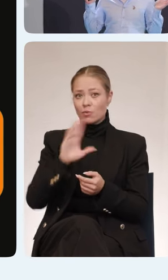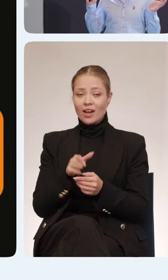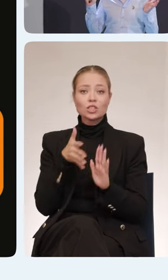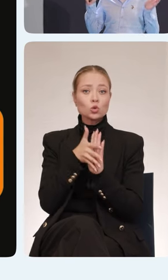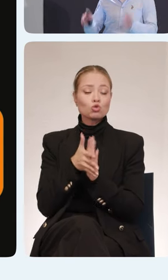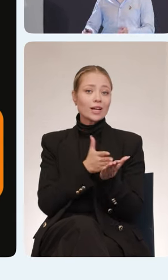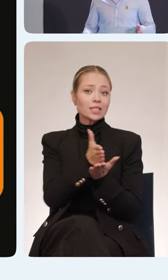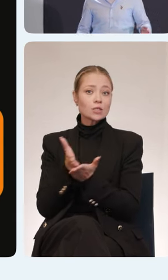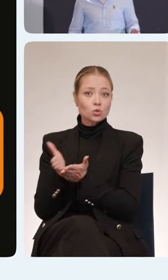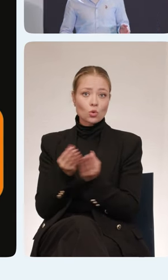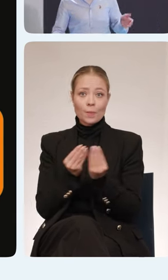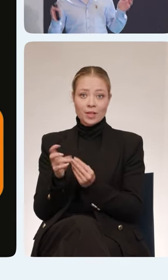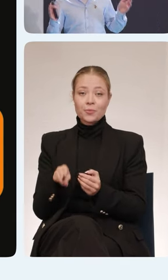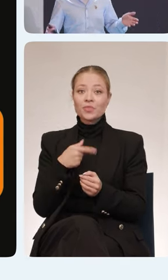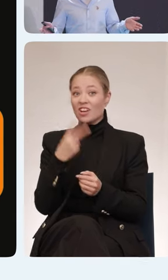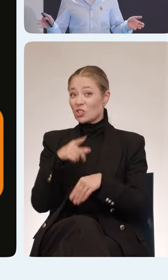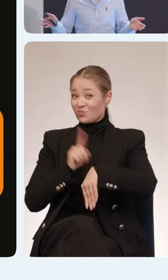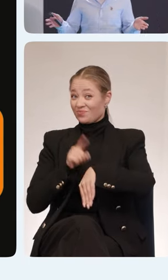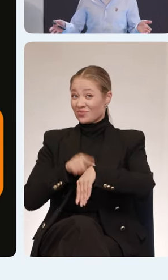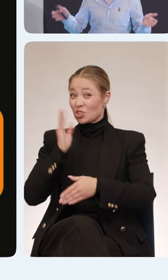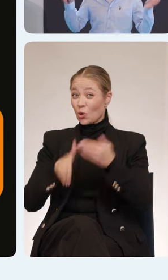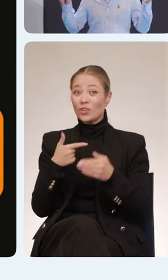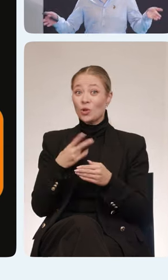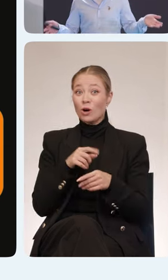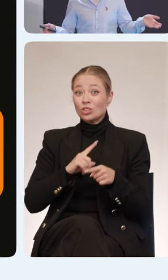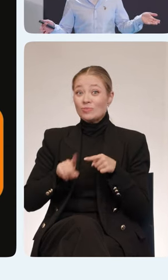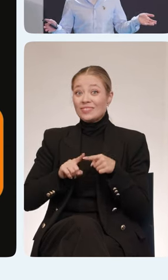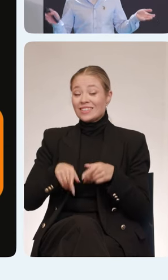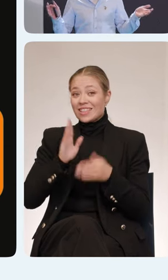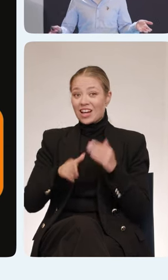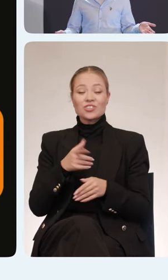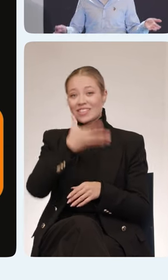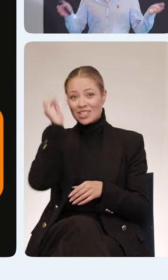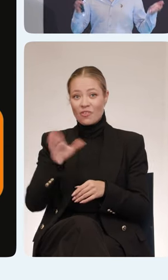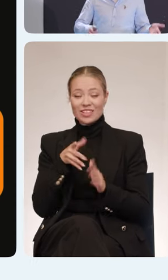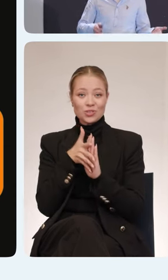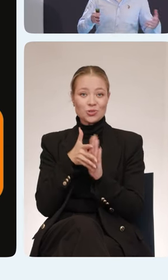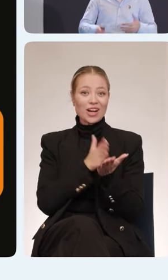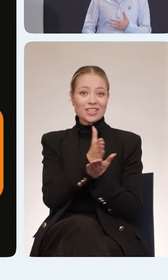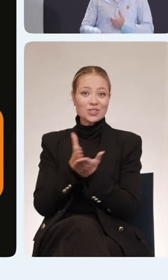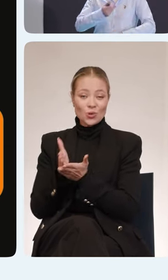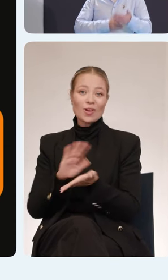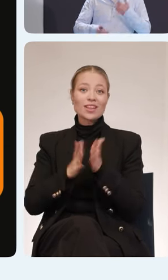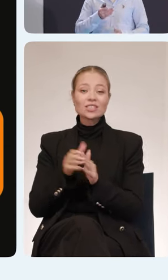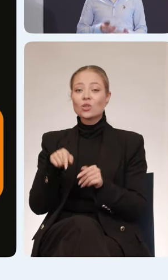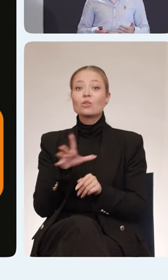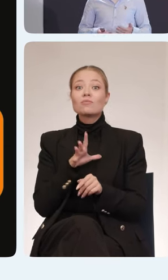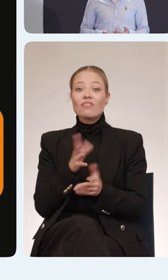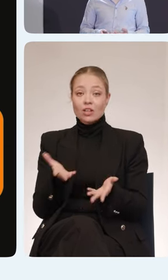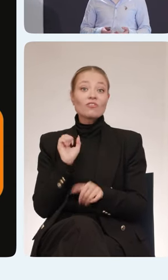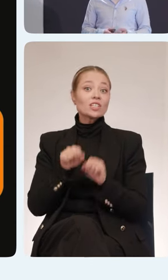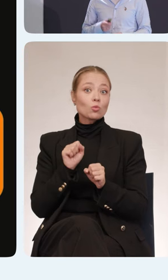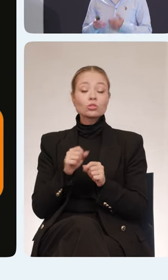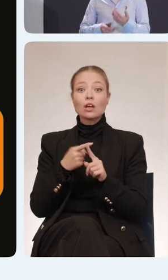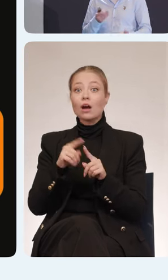инструменты. Да, я вижу стоп, но сейчас уже заканчиваю. Значит, не забывайте изучать инструменты и кейсы, которые бывают. Может быть, они на что-то